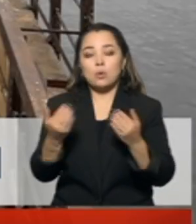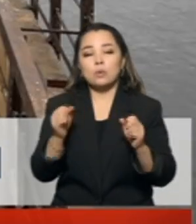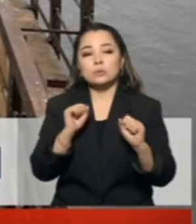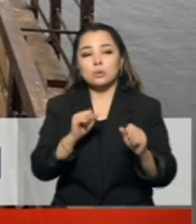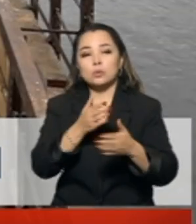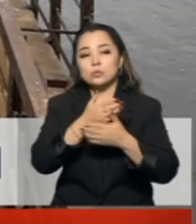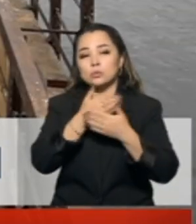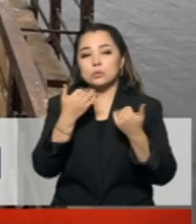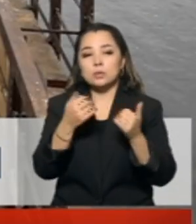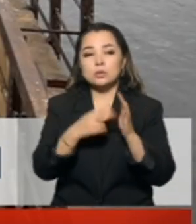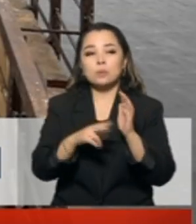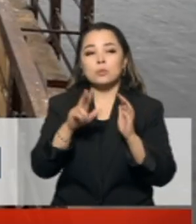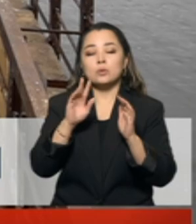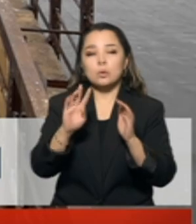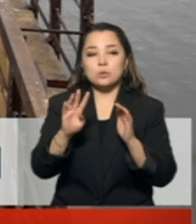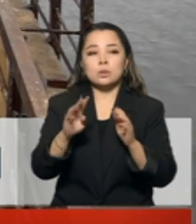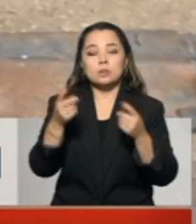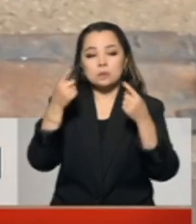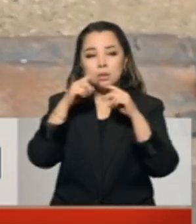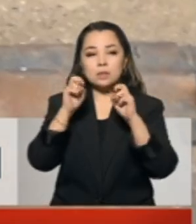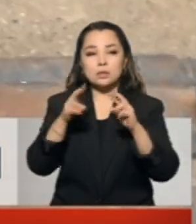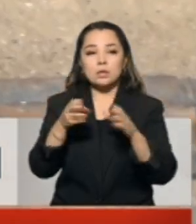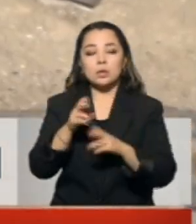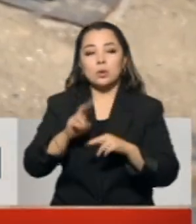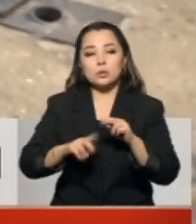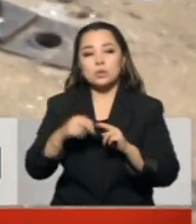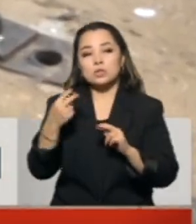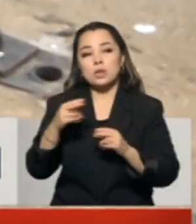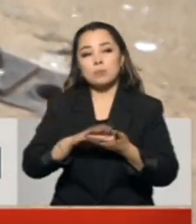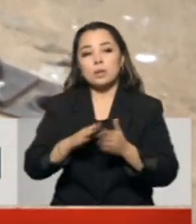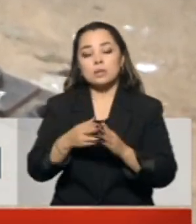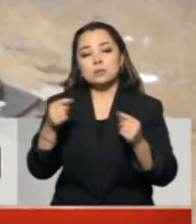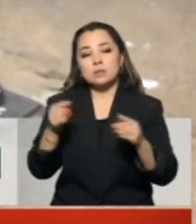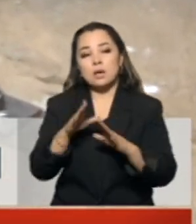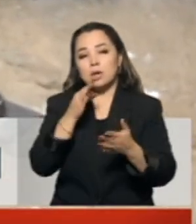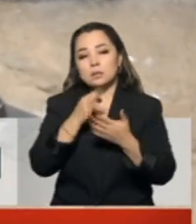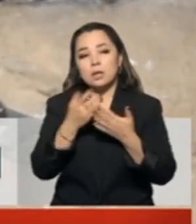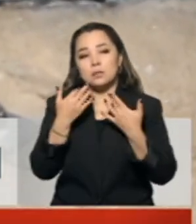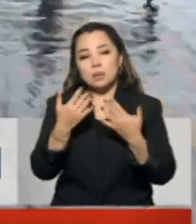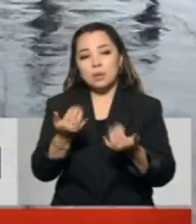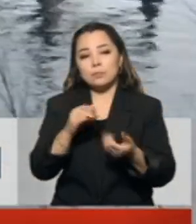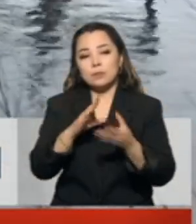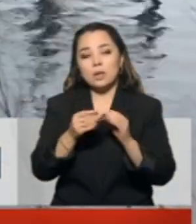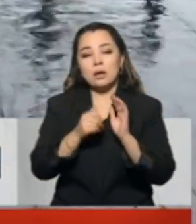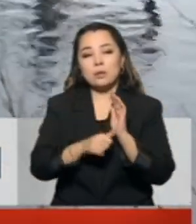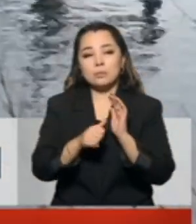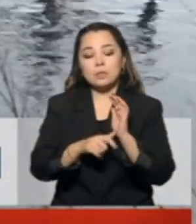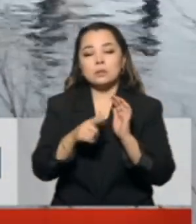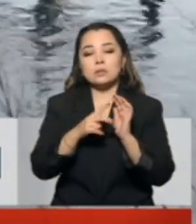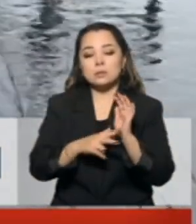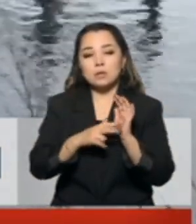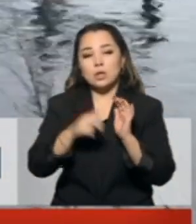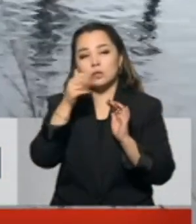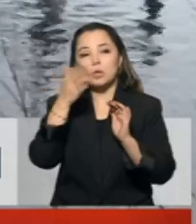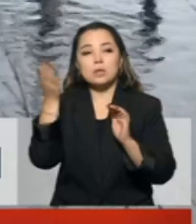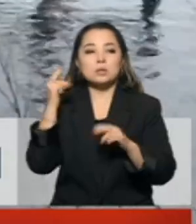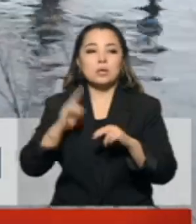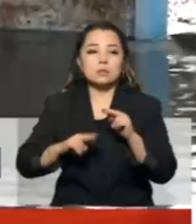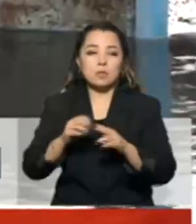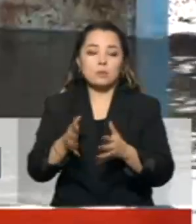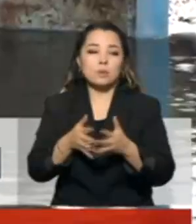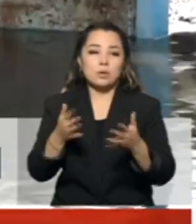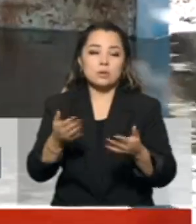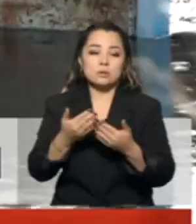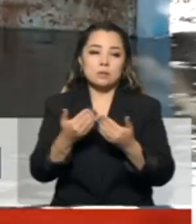жоқ. Өңірдегі 74 гидротехникалық құрылыстың 20-сының жағдайы талапқа сай емес. Дені 60-80 жылдар салынған. Темір